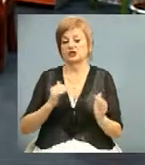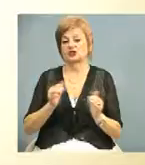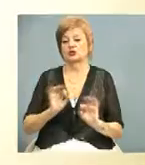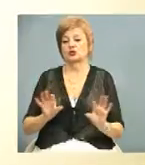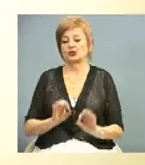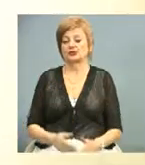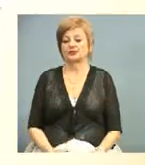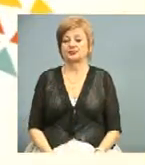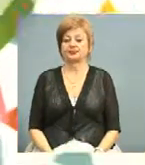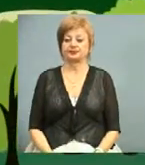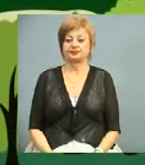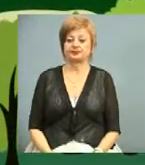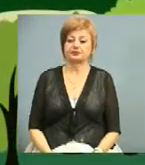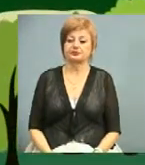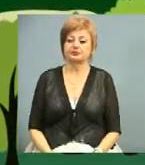сюжеті.